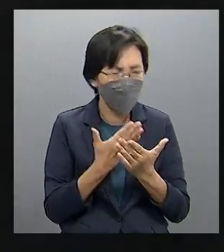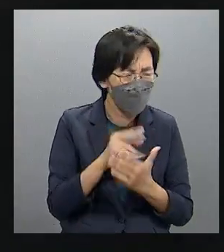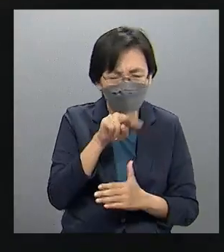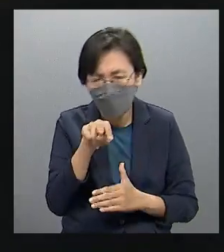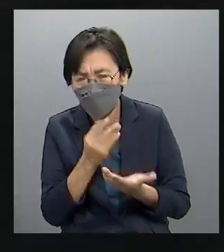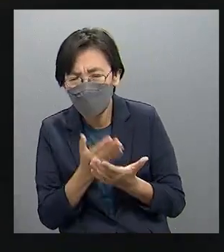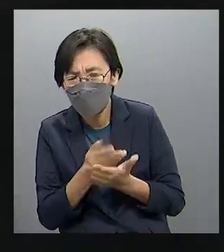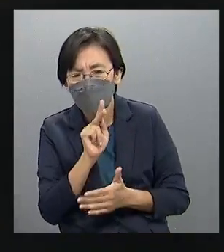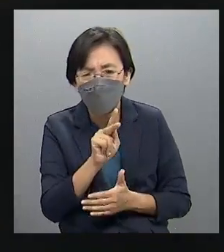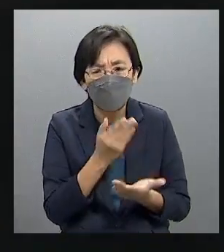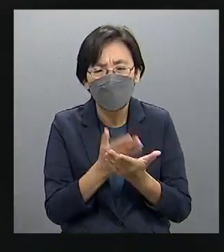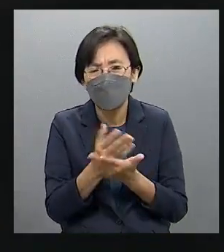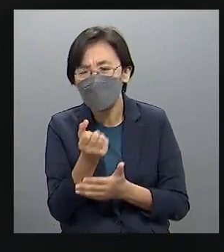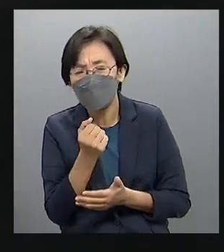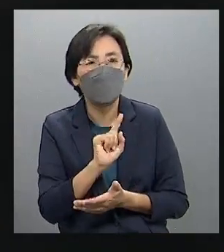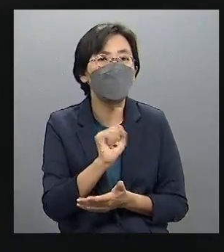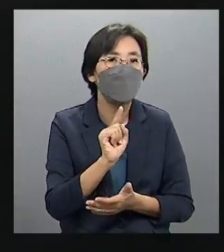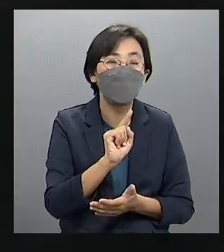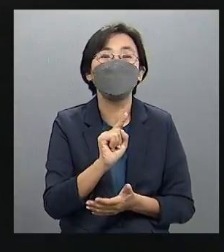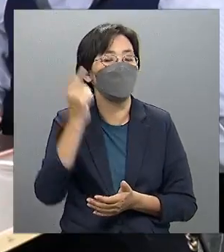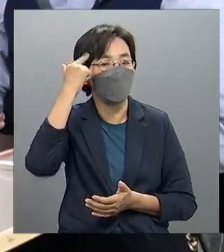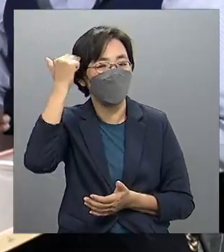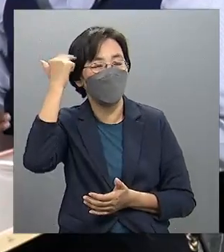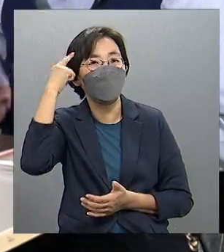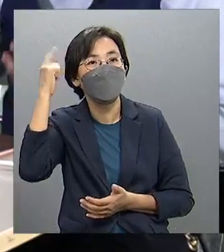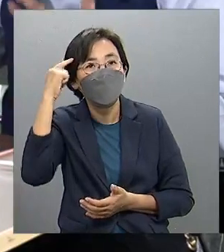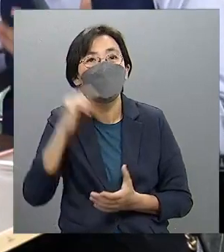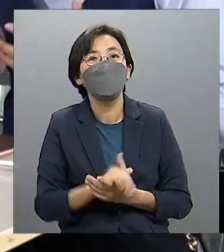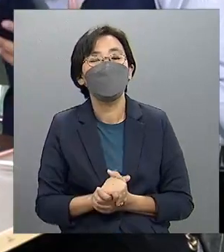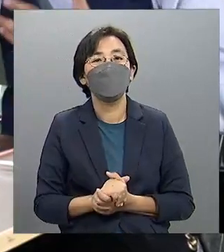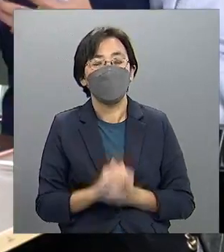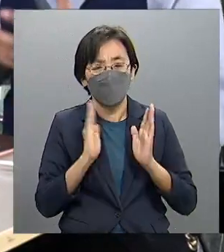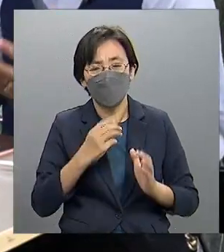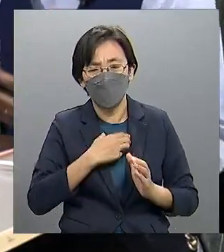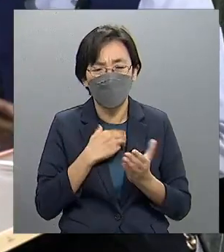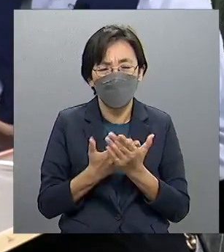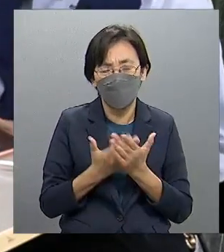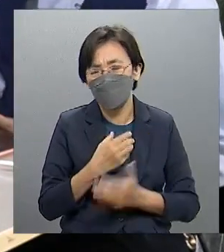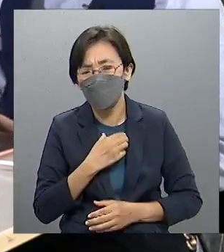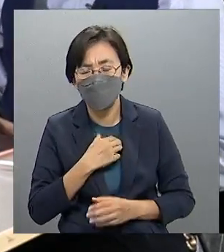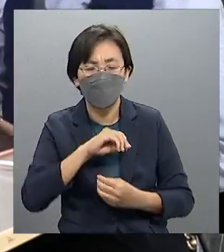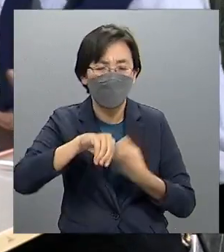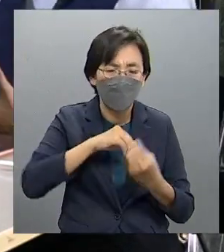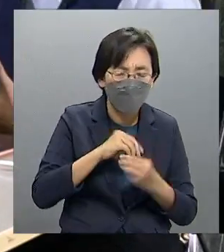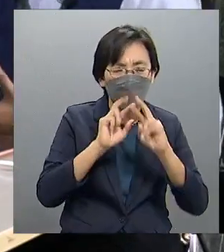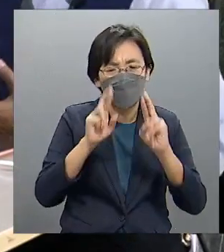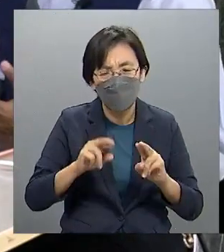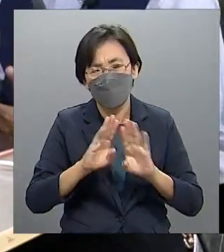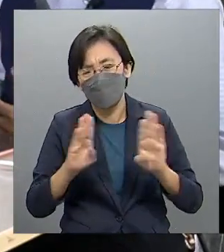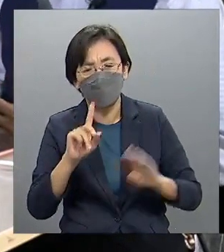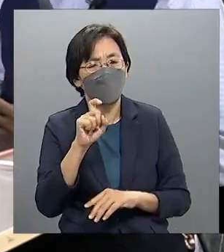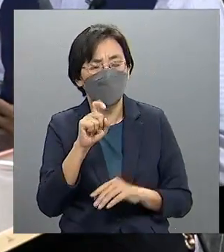พ ครับ มิจฉาชีพก็ส่งข้อมูลเหล่านี้มาคนก็แหมกำลังร้อนเงินอ่ะนะธุรกิจร้านอะไรเปิดไม่ได้ก็อยากจะเ